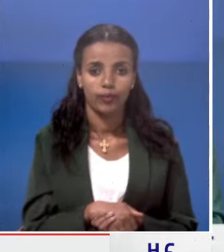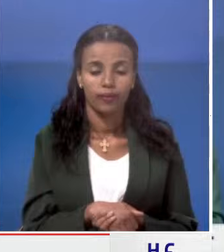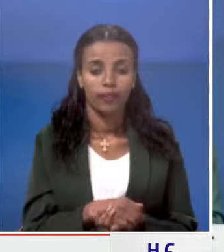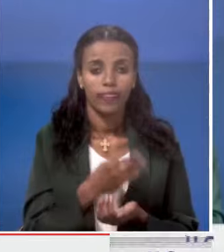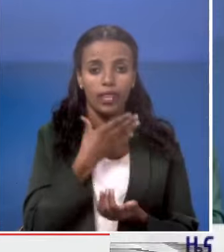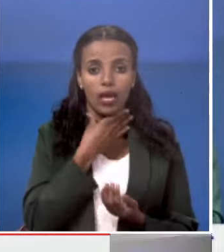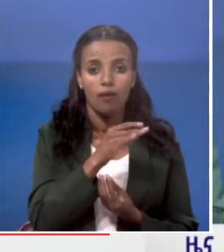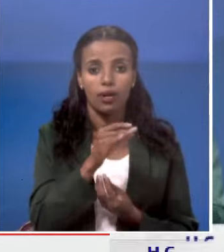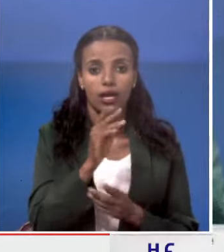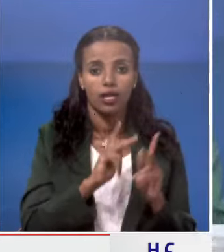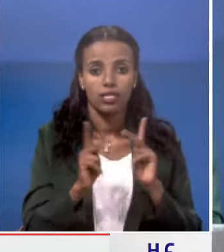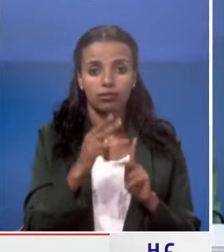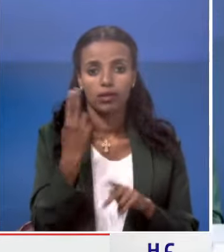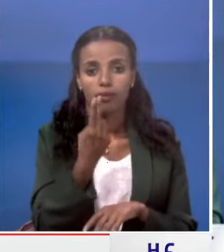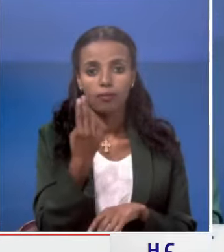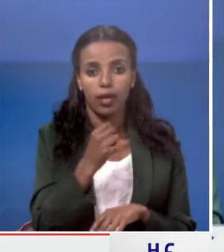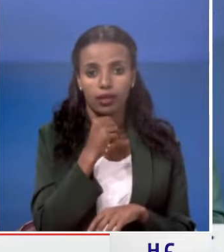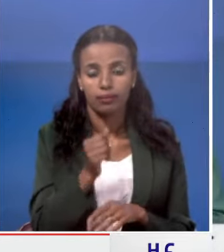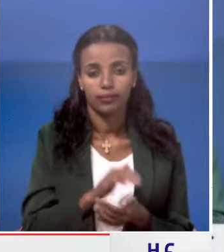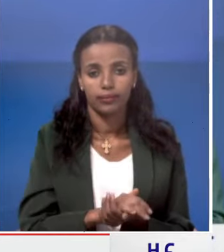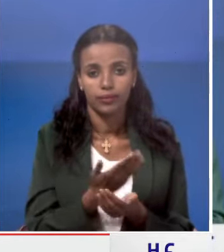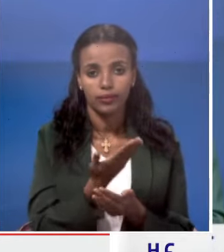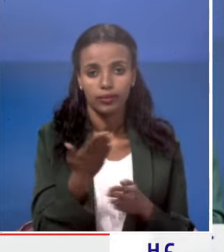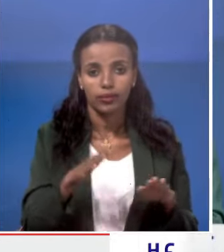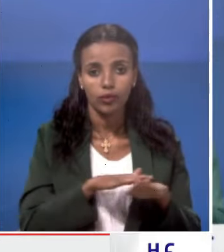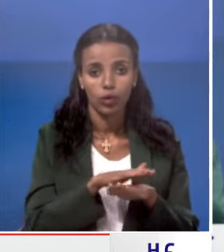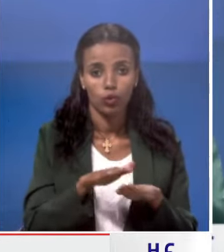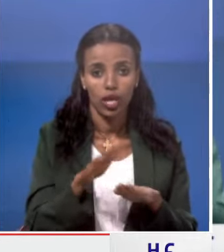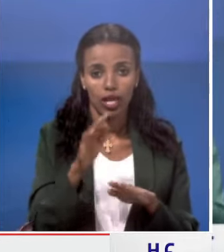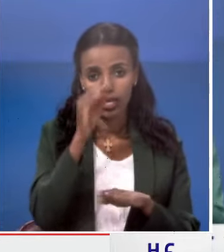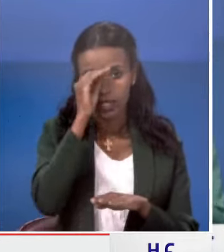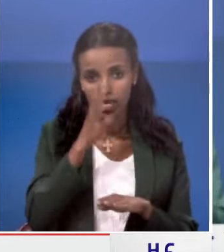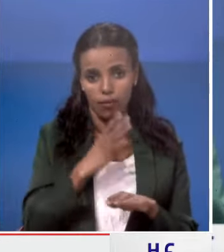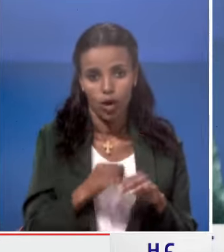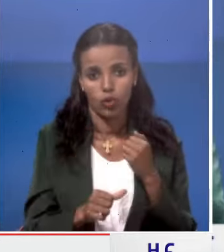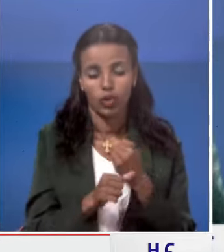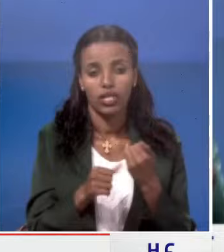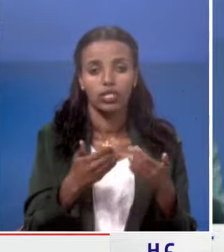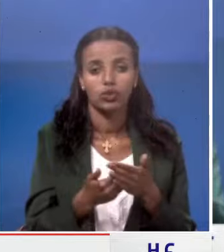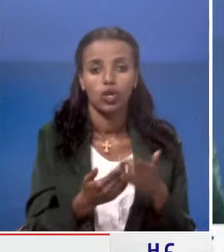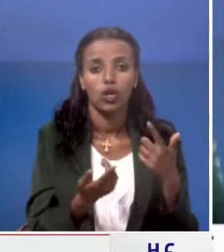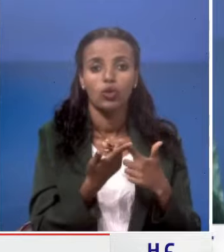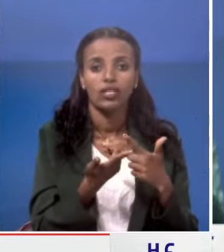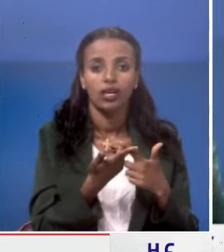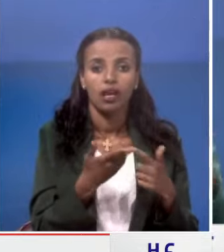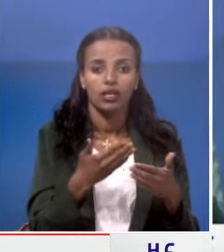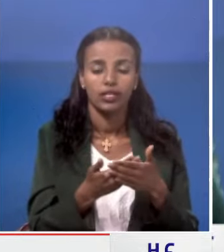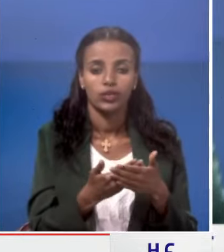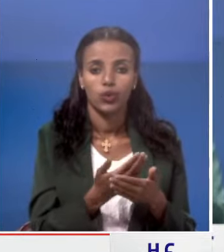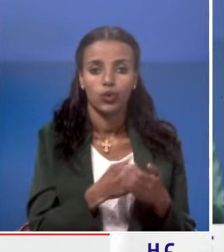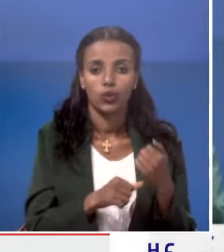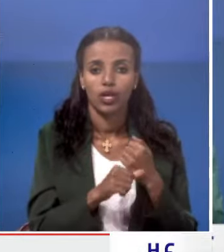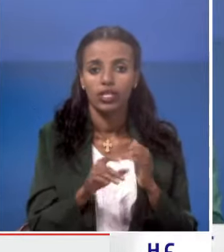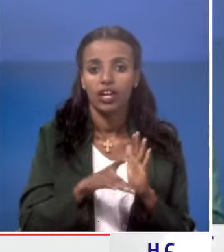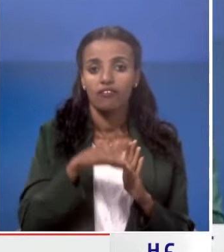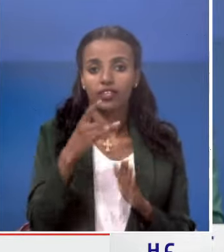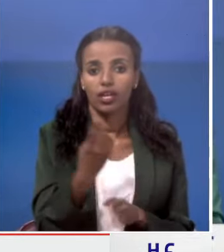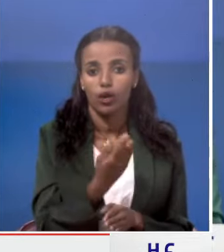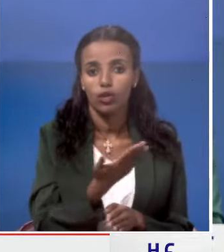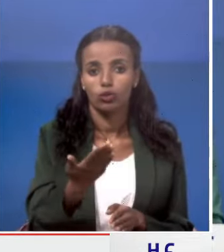የአማራን ህዝብ በማይጠቅም ጉዳይ ላይ ሰብአዊ ጉዳት ደርሷል። ሁለተኛው የደረሰው ጉዳት ከፍተኛ የሆነ